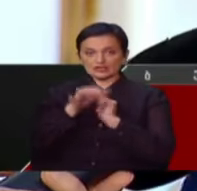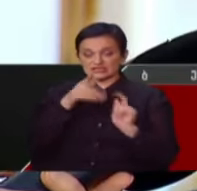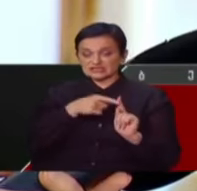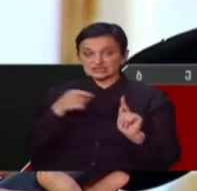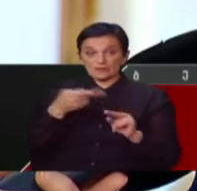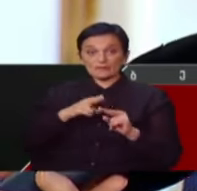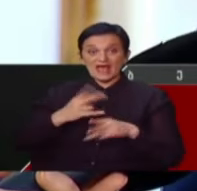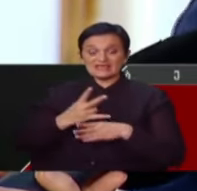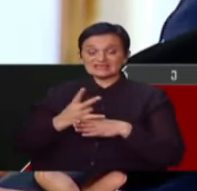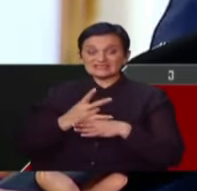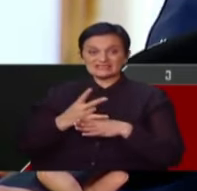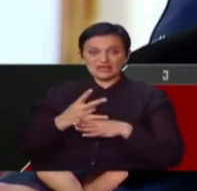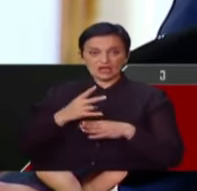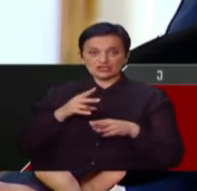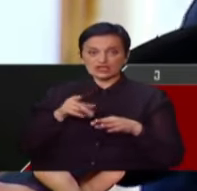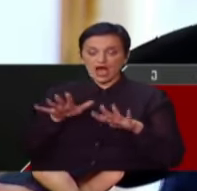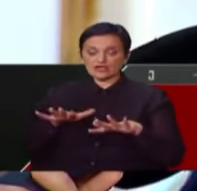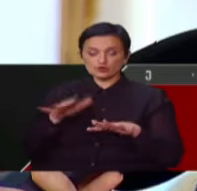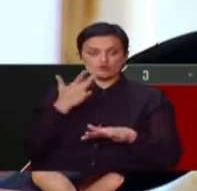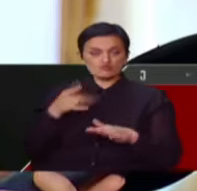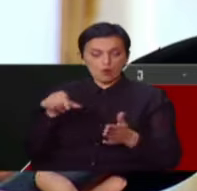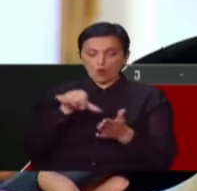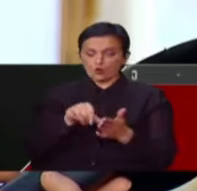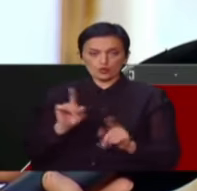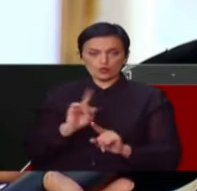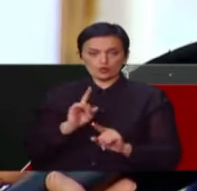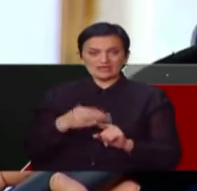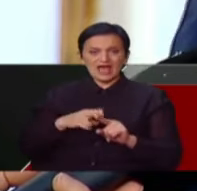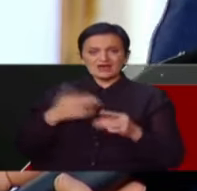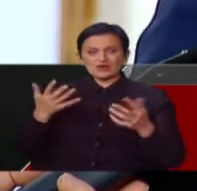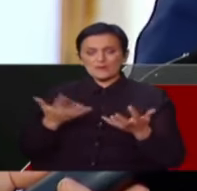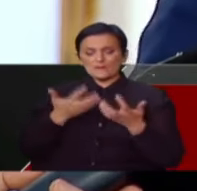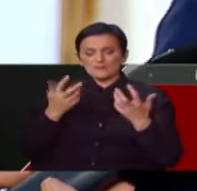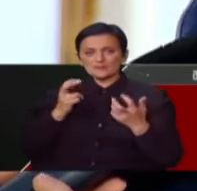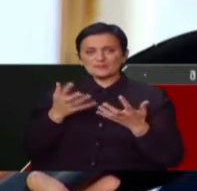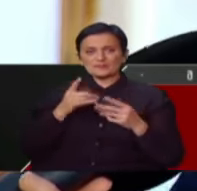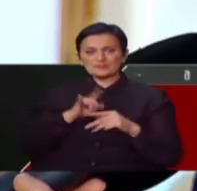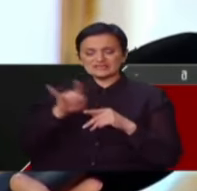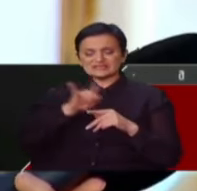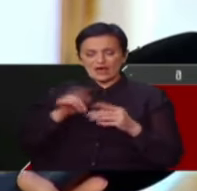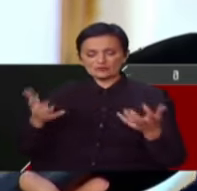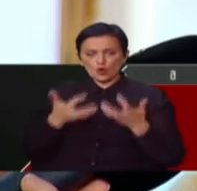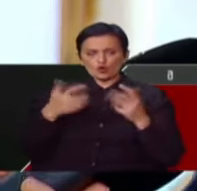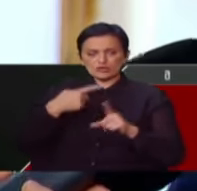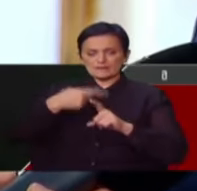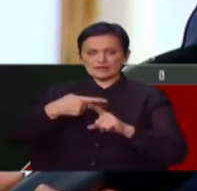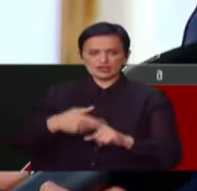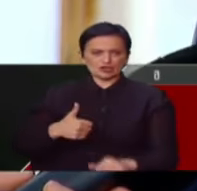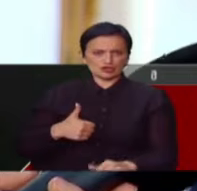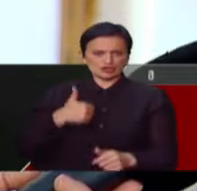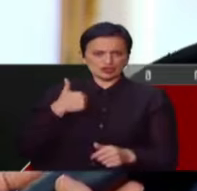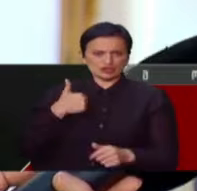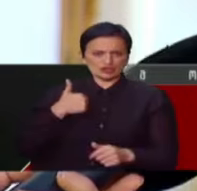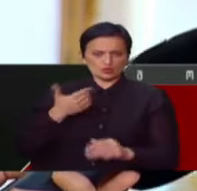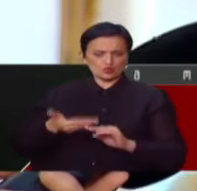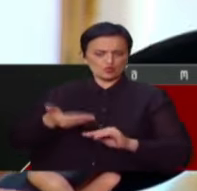ეს რადიკალიზმის ადგილი არ არის პოლიტიკაში. ეს რაღაც ფსევდო ლიბერალური ფაშიზმი რაც არის, რომ აი ღირსება უკან უნდა